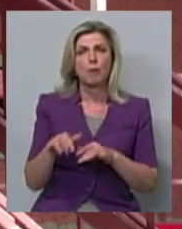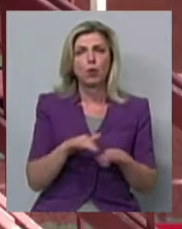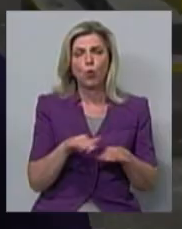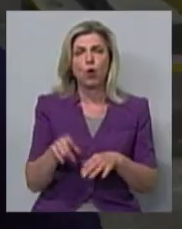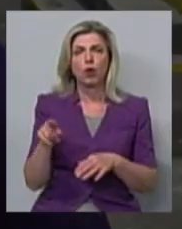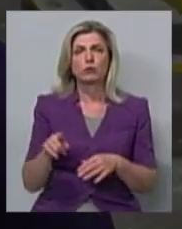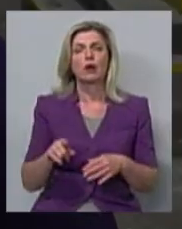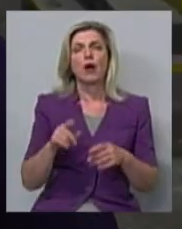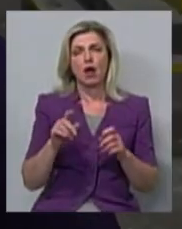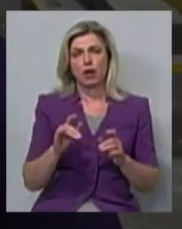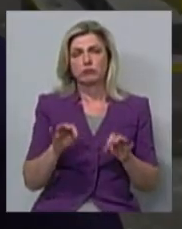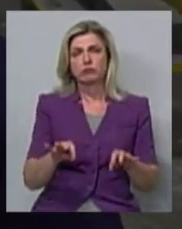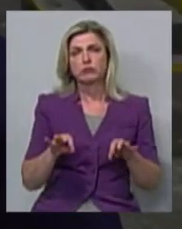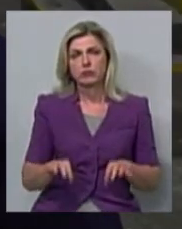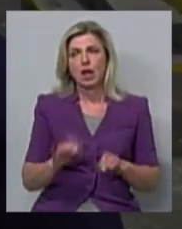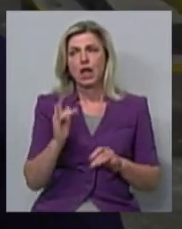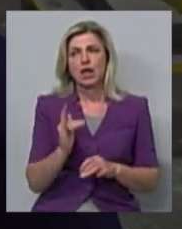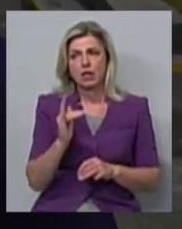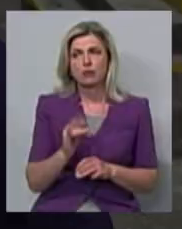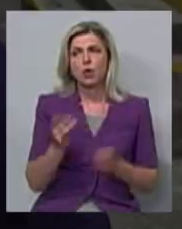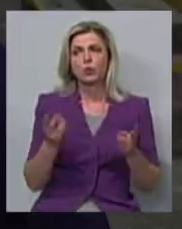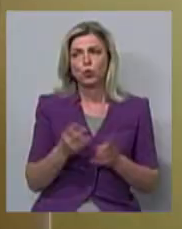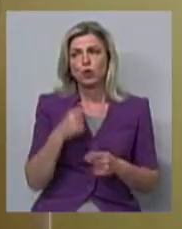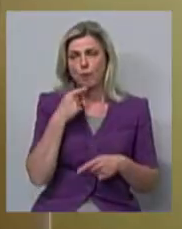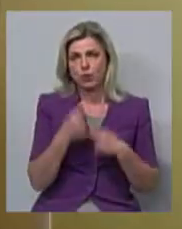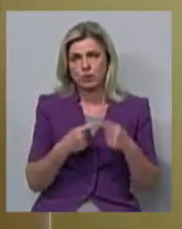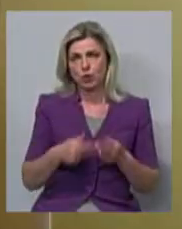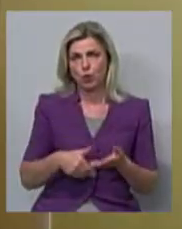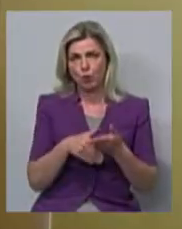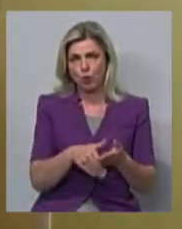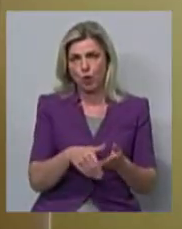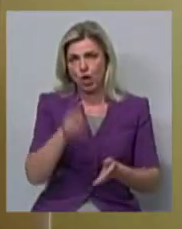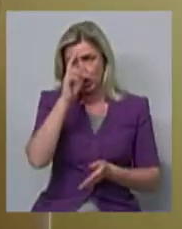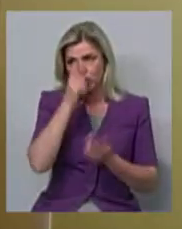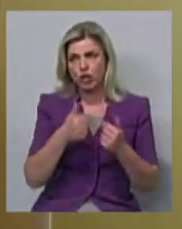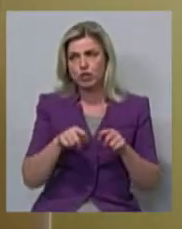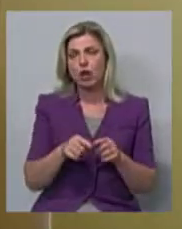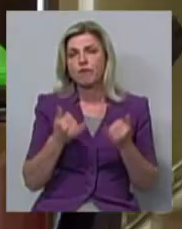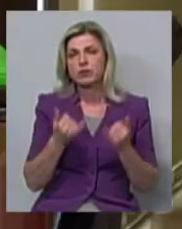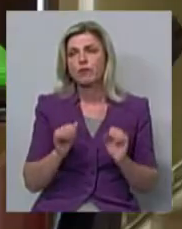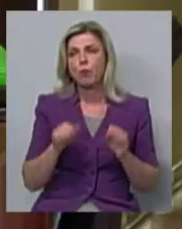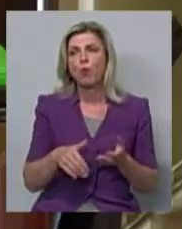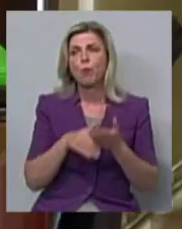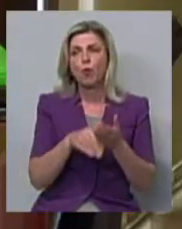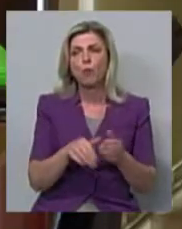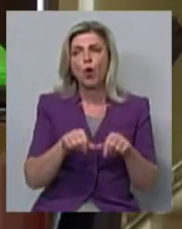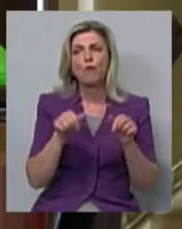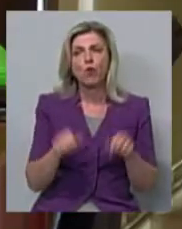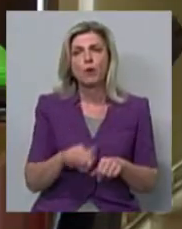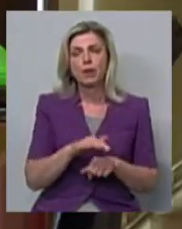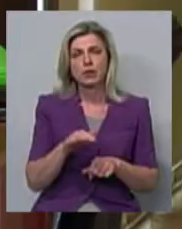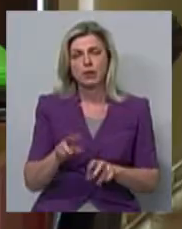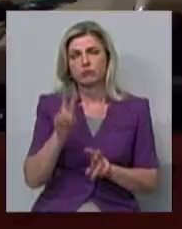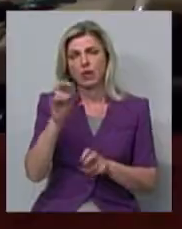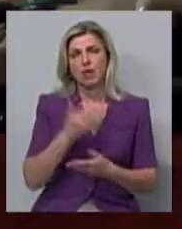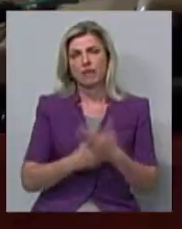прив'язані до інвалідного крісла і потребують постійної допомоги. Держава на сьогодні може допомогти лише оформленням цим дітям статусу